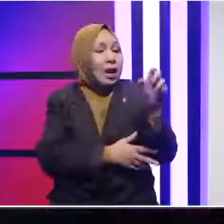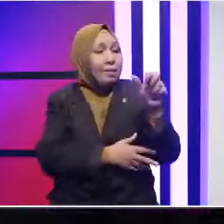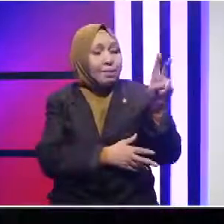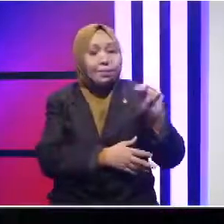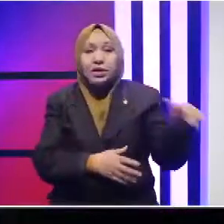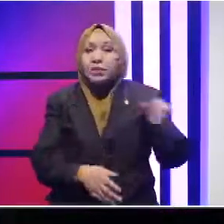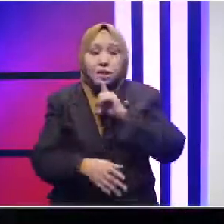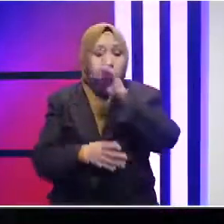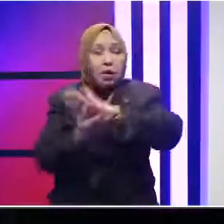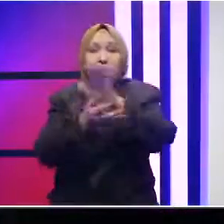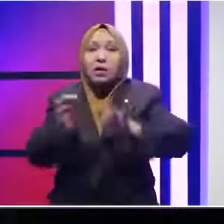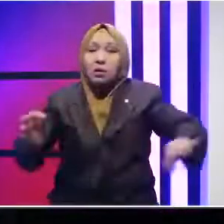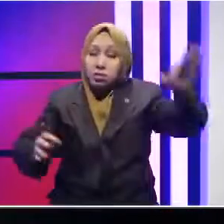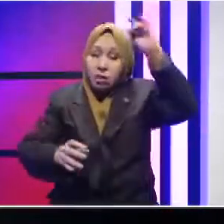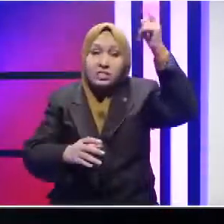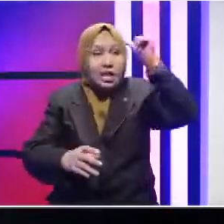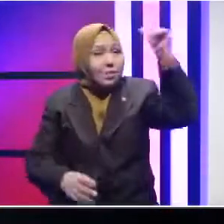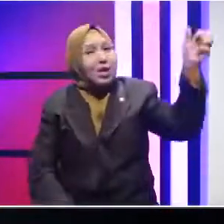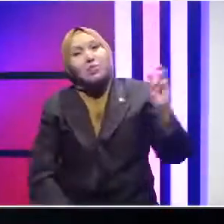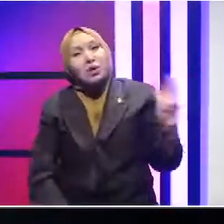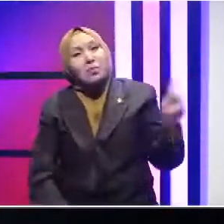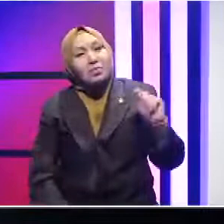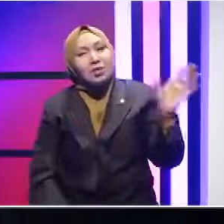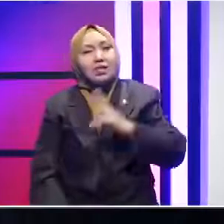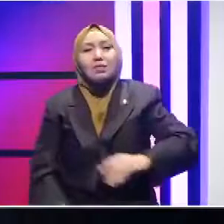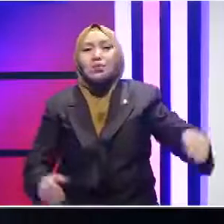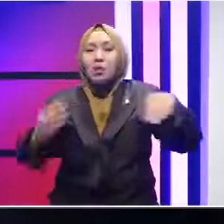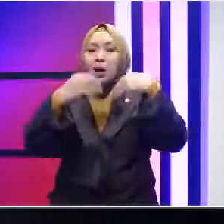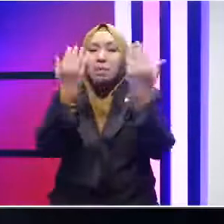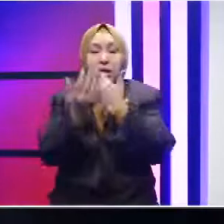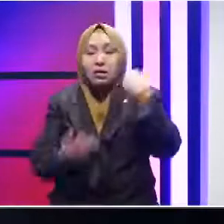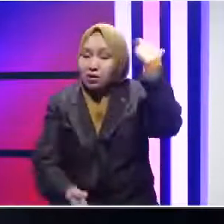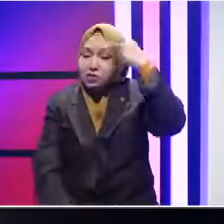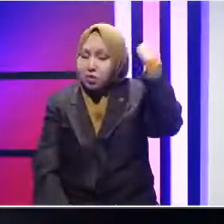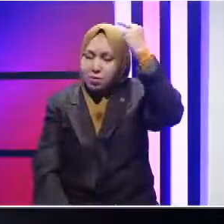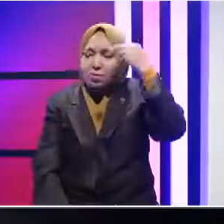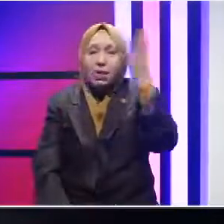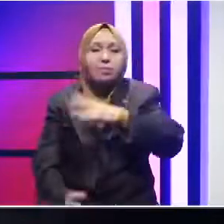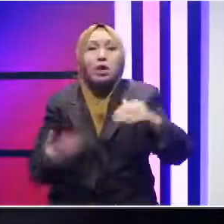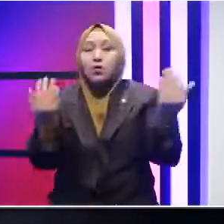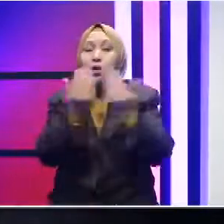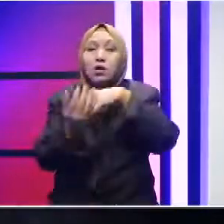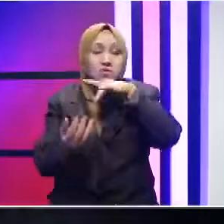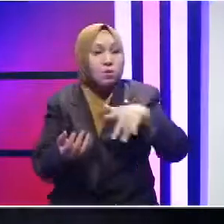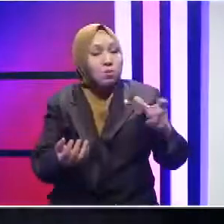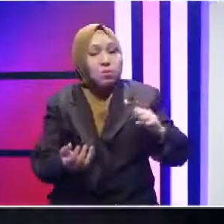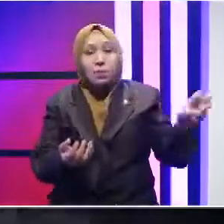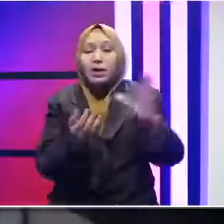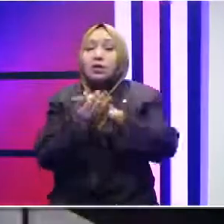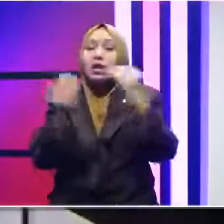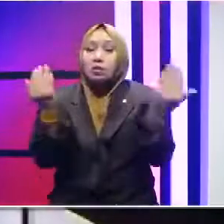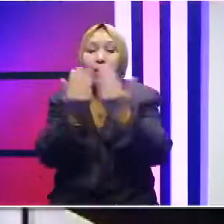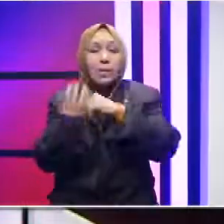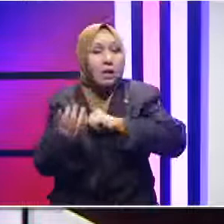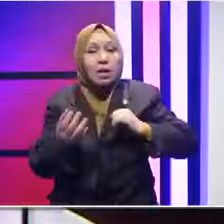آمين. صدق الله العظيم. السلام عليكم ورحمة الله وبركاته. الحمد لله والصلاة والسلام على رسول الله وعلى آله ومن والاه. أشهد أن لا إله إلا الله وأشهد أن محمدا عبده